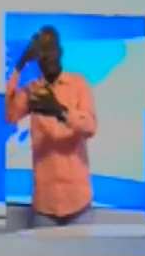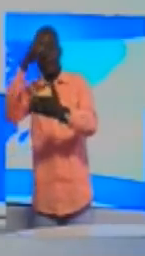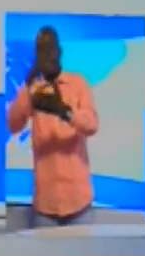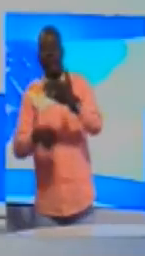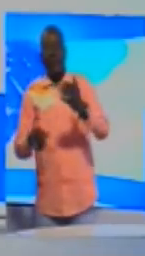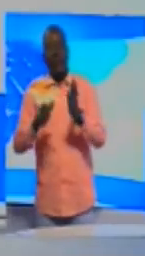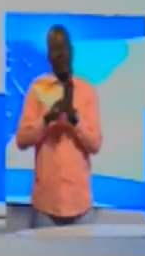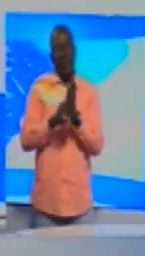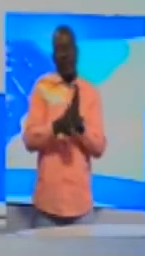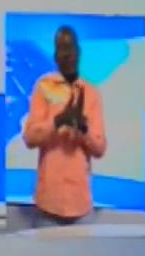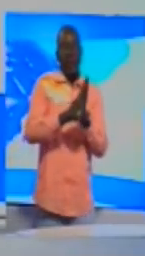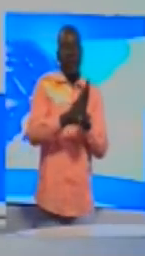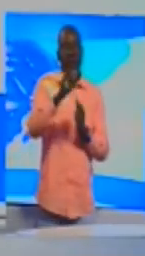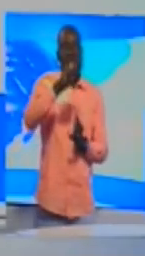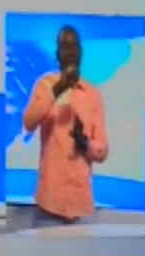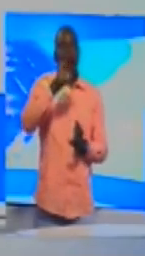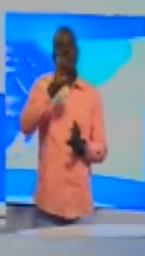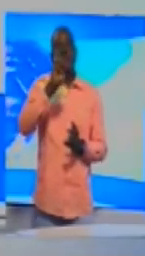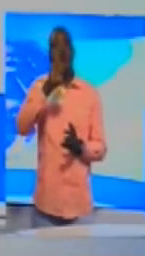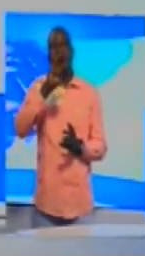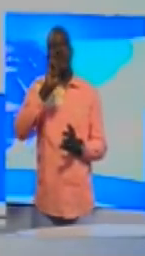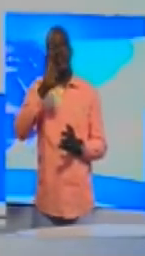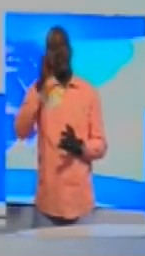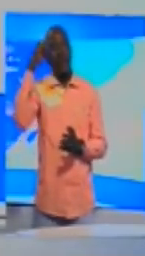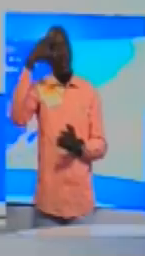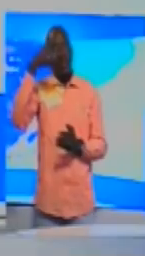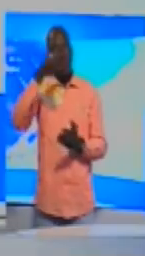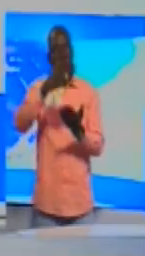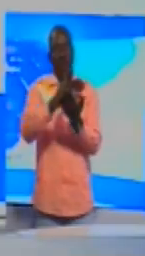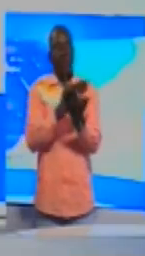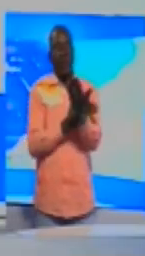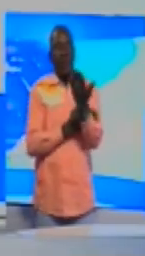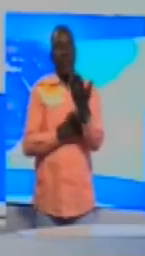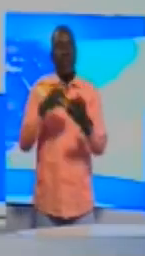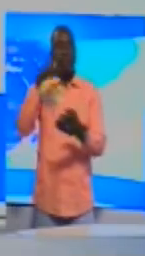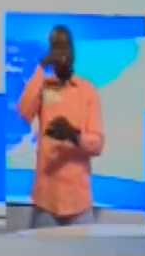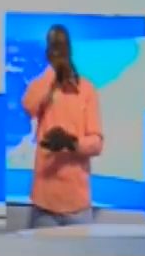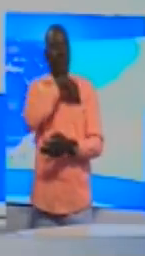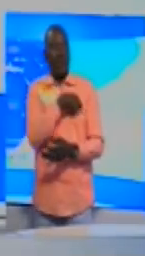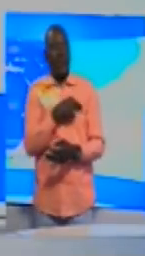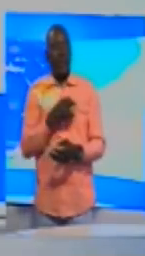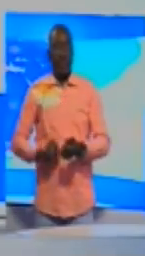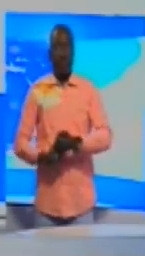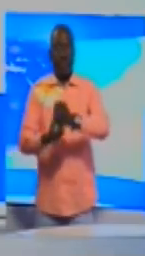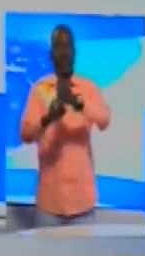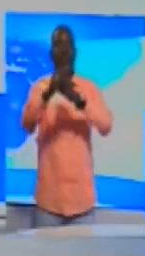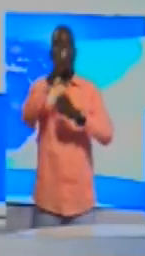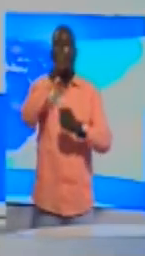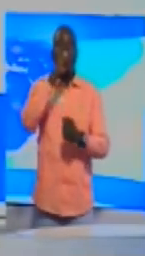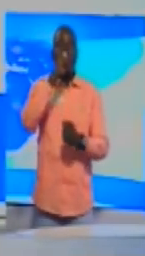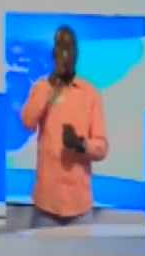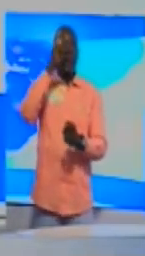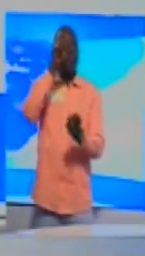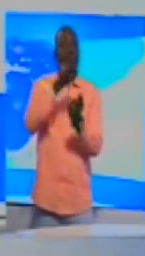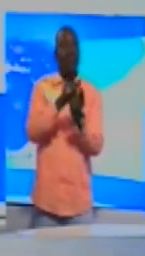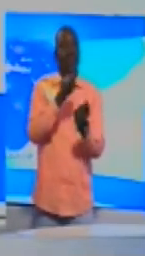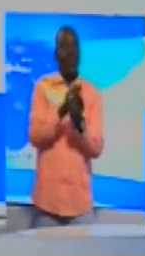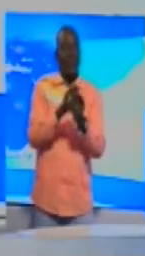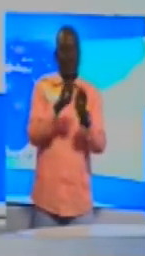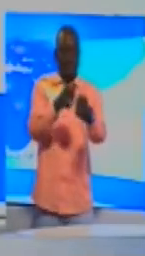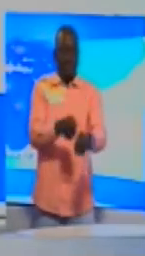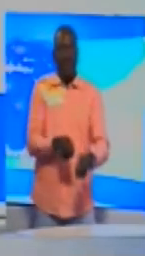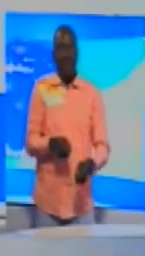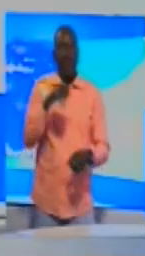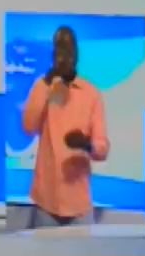et du niébé pour améliorer les revenus et la sécurité alimentaire des petits exploitants agricoles dans